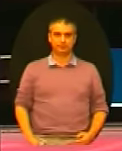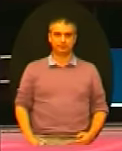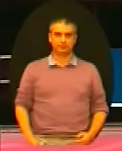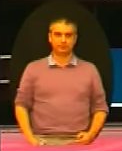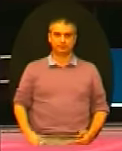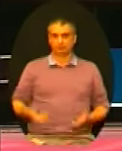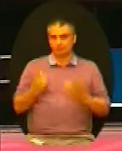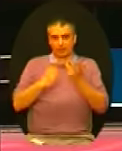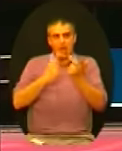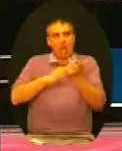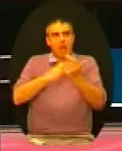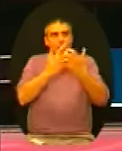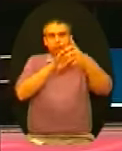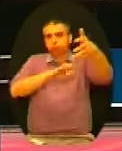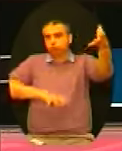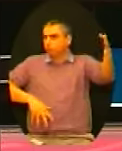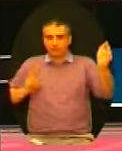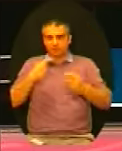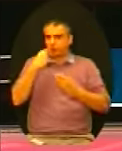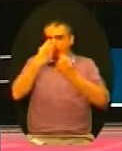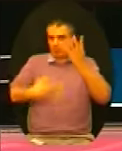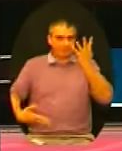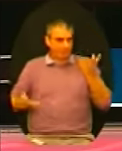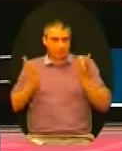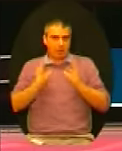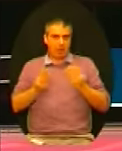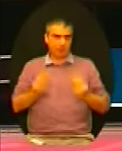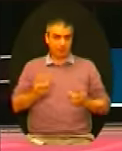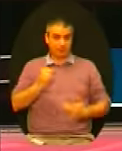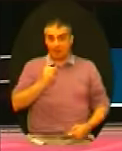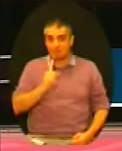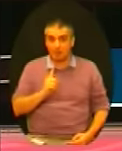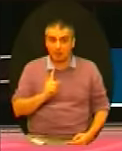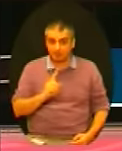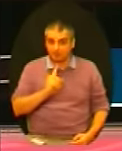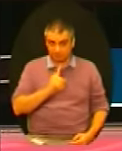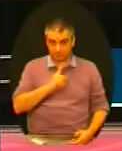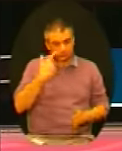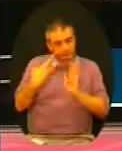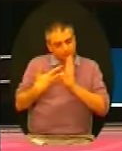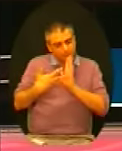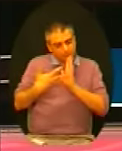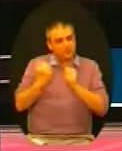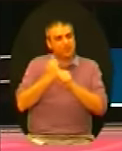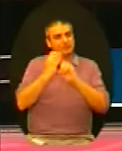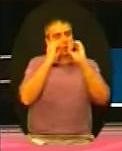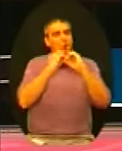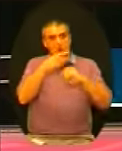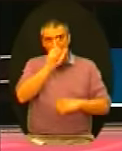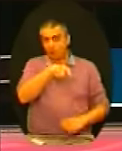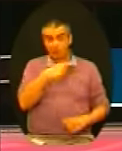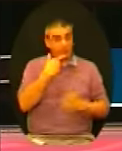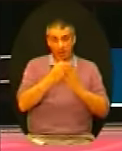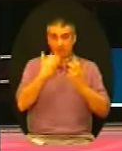המגילה כל כך ארוכה שאין טעם אפילו לפרט, אבל מי שיבדוק ויעשה גוגל על אולמרט, יגלה